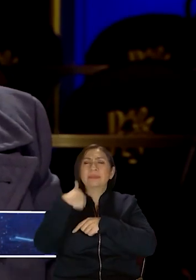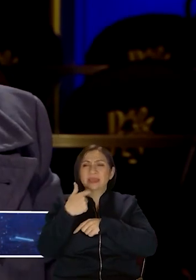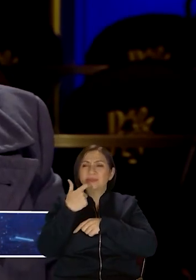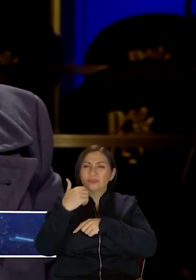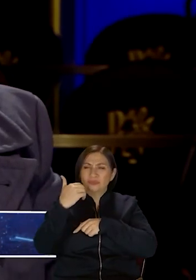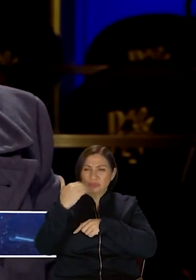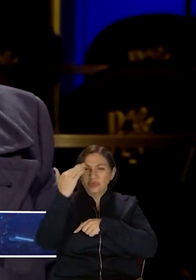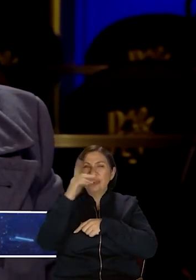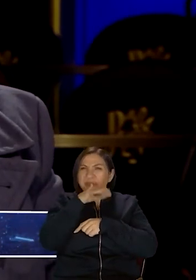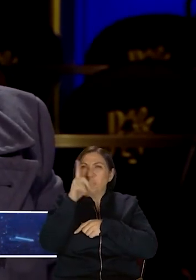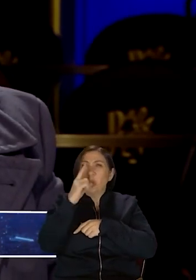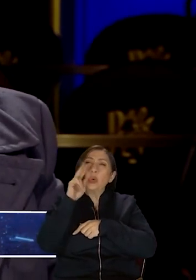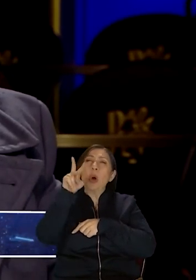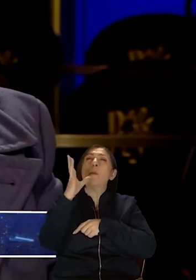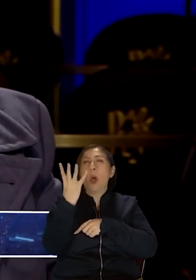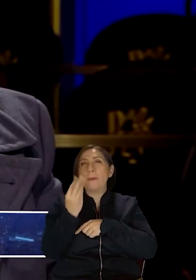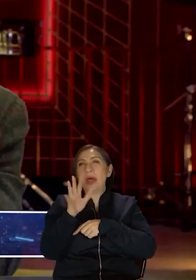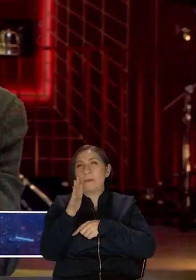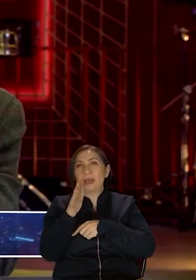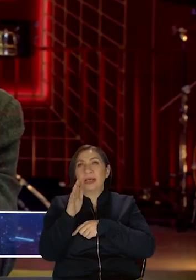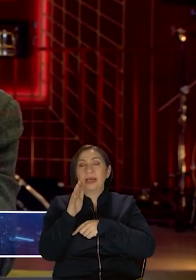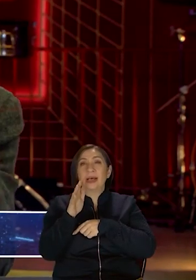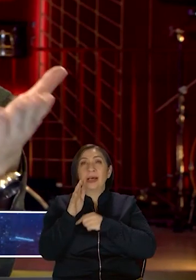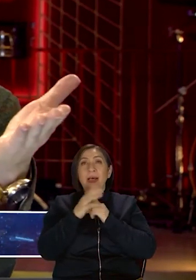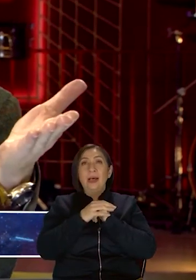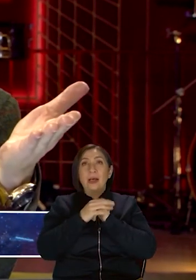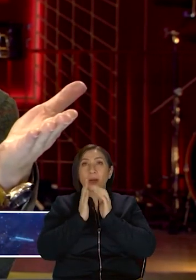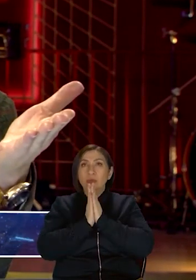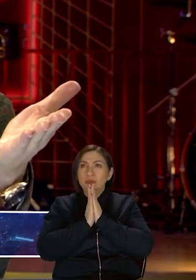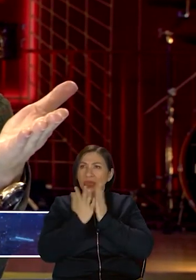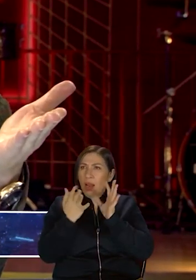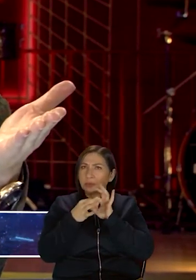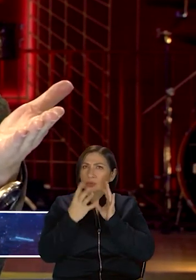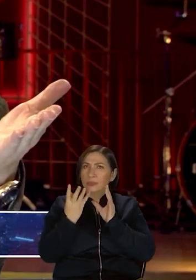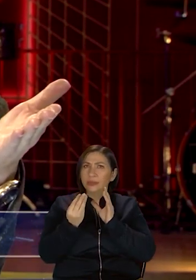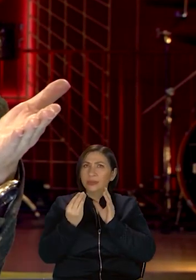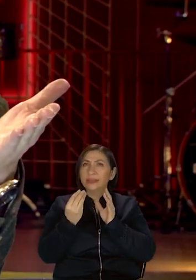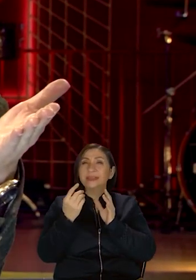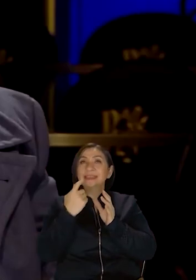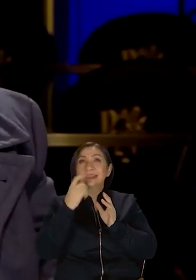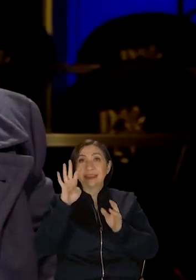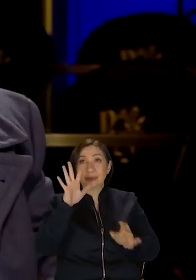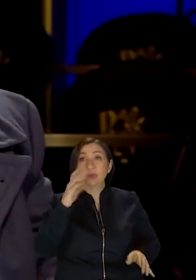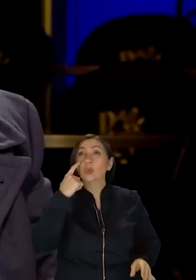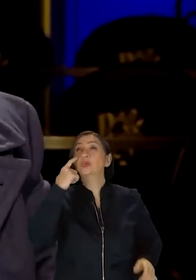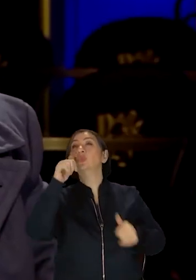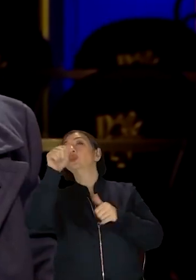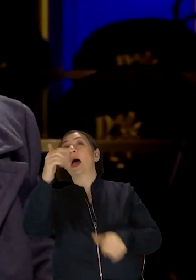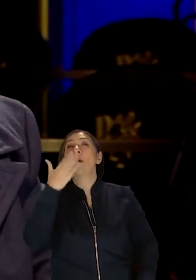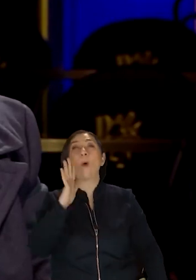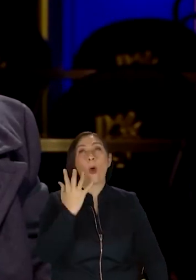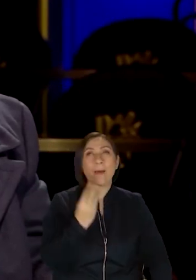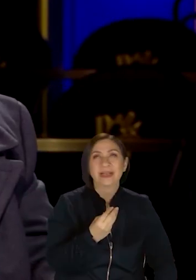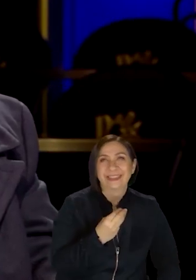yaşımla da alakası olabilir bunun ama hani. Ama özür dilerim, niye alakası olabilir? Olabilir, 45 yaşında çünkü yani uzağa göremiyor